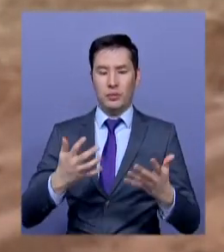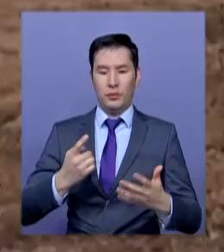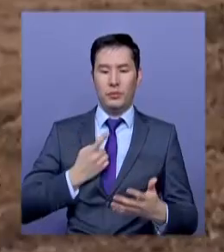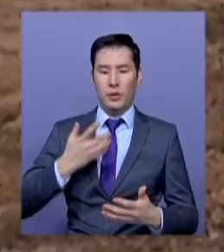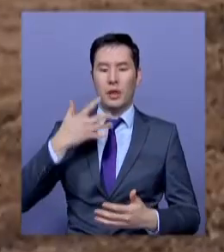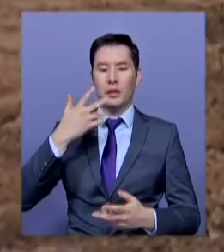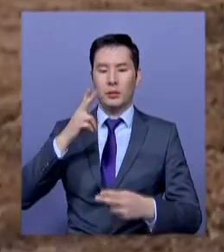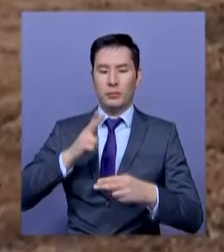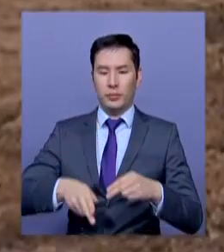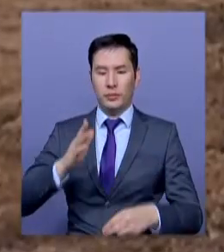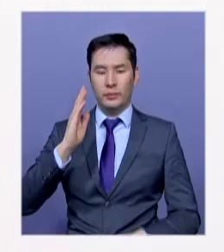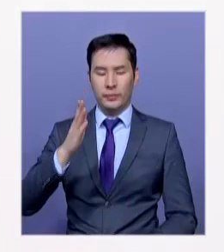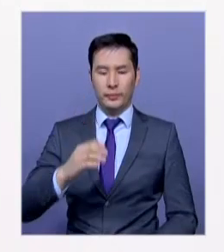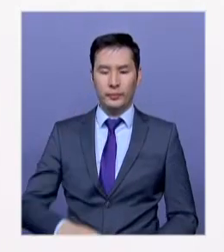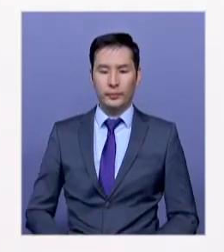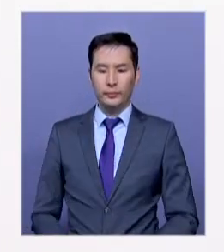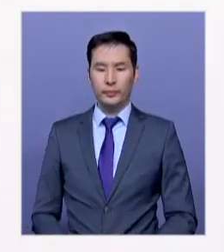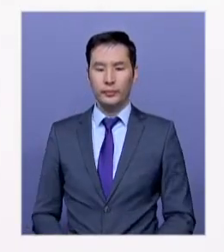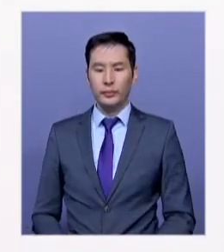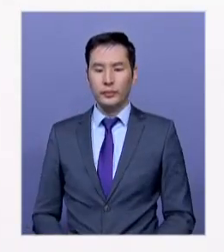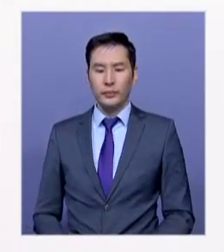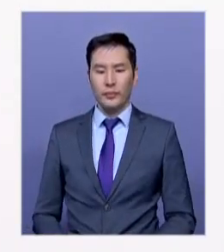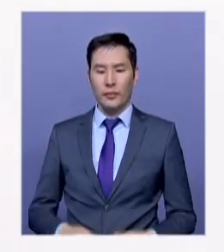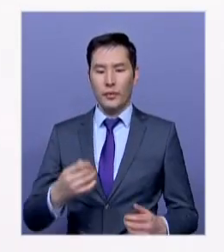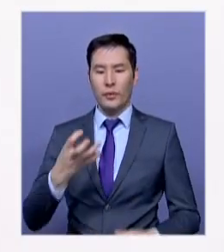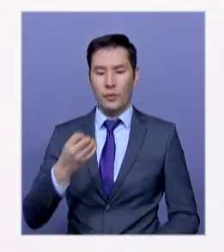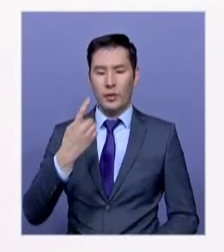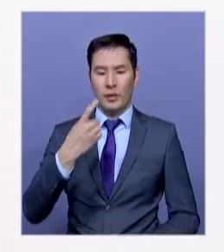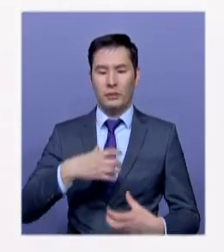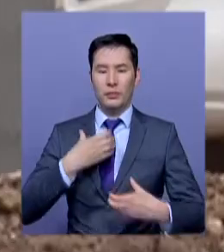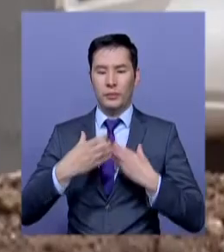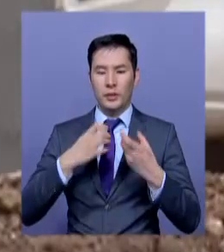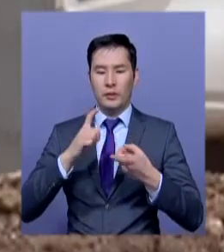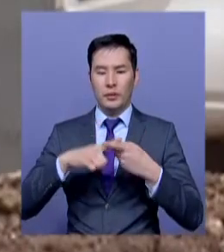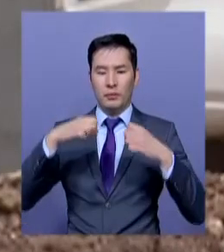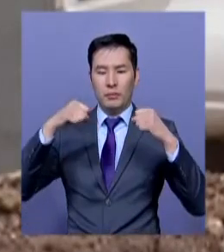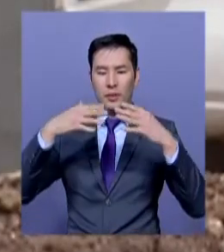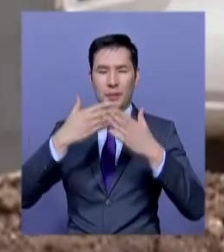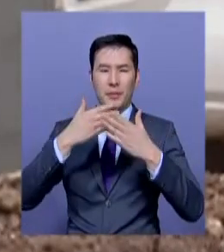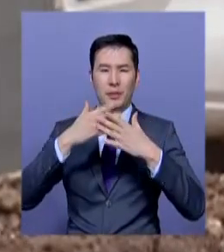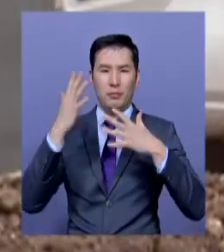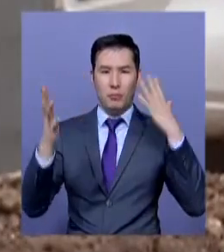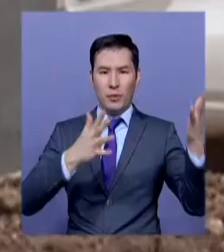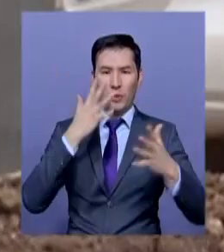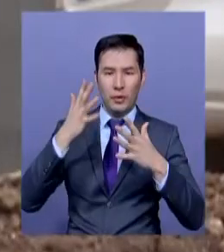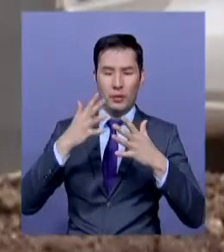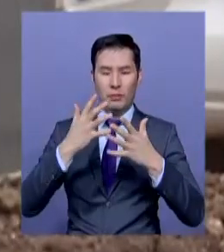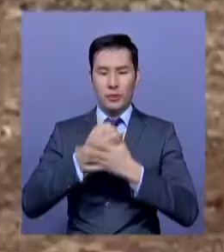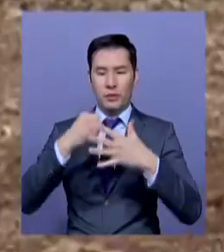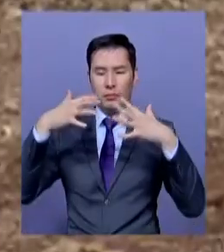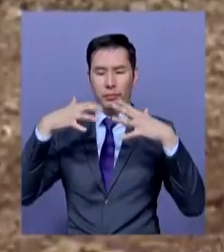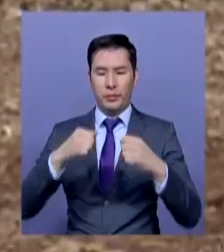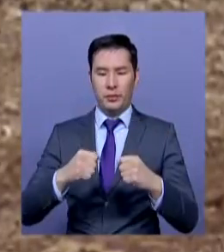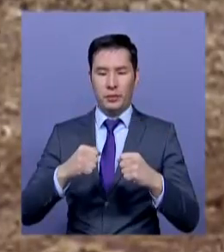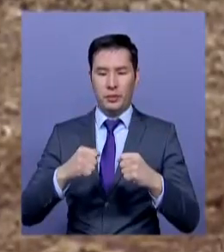жасап беріңіздерші деп шулап жүрміз. Тұрғындарды алаңдатқан тағы бір мәселе жарықтың жоқтығы. Жауыр болған түйткілді әкімдіктегілер көршілес салынып